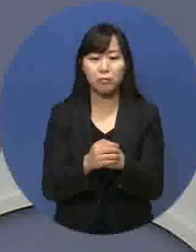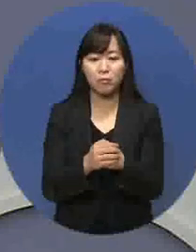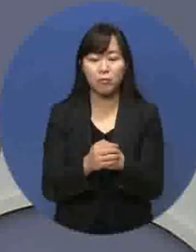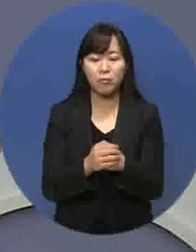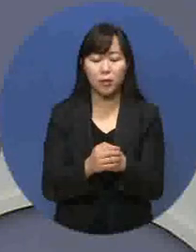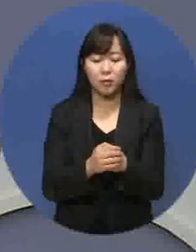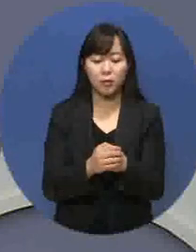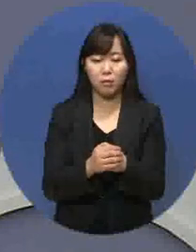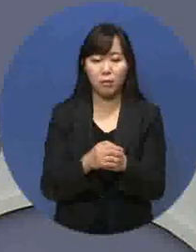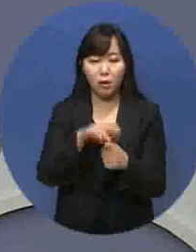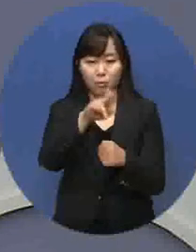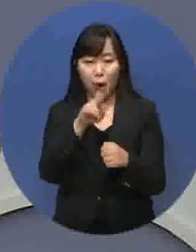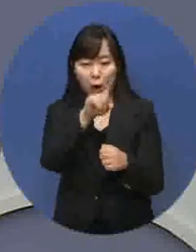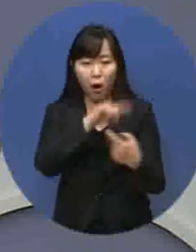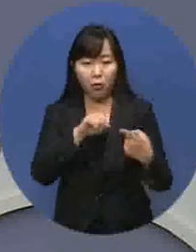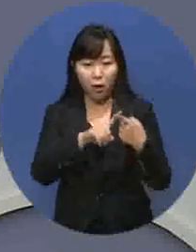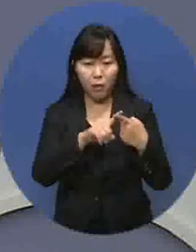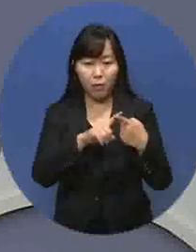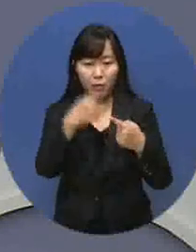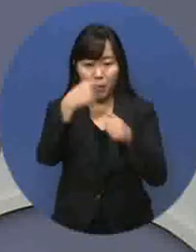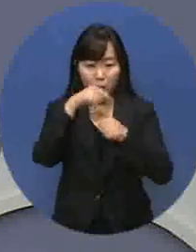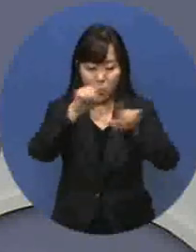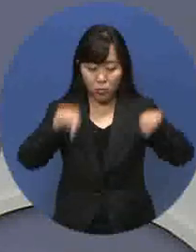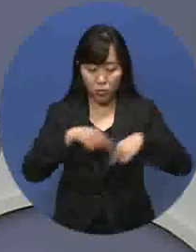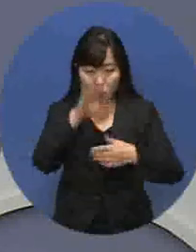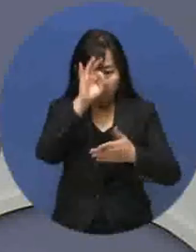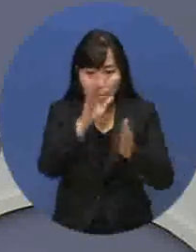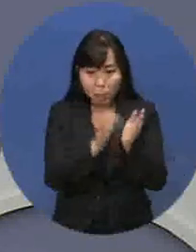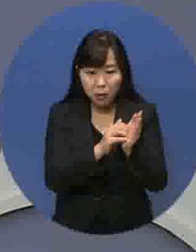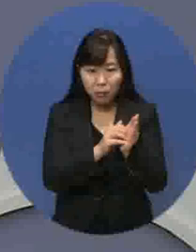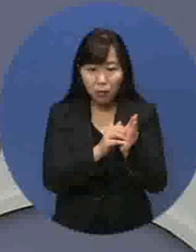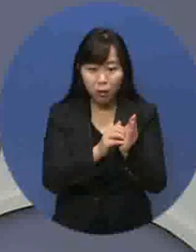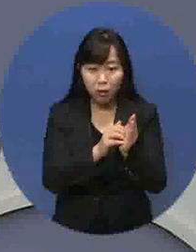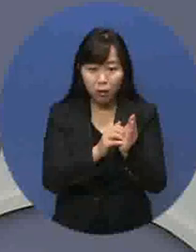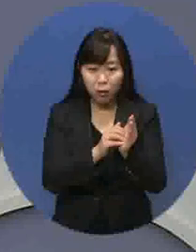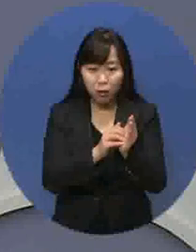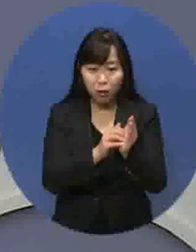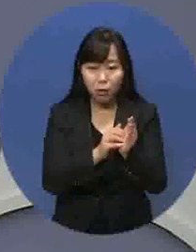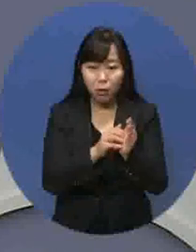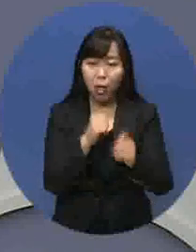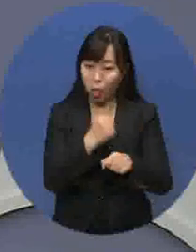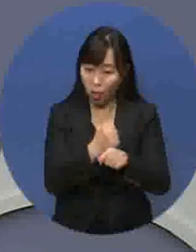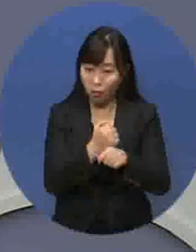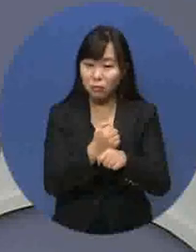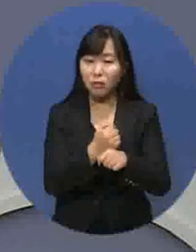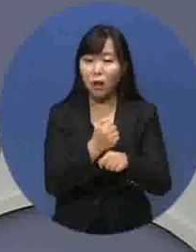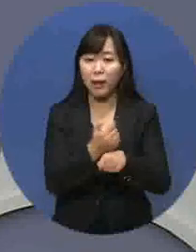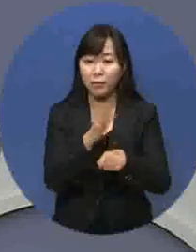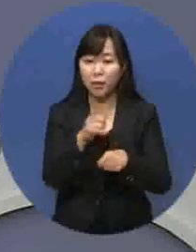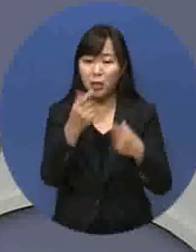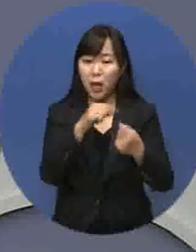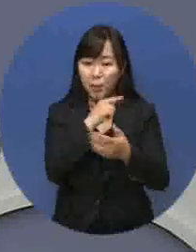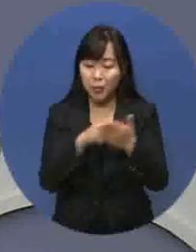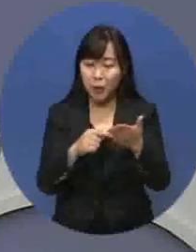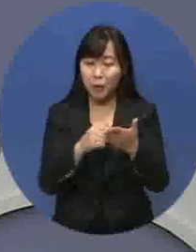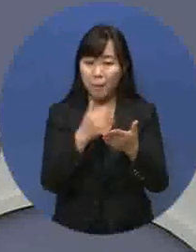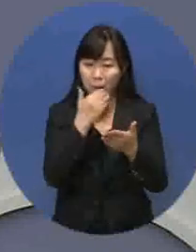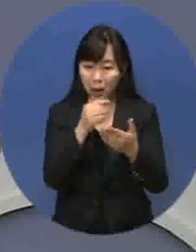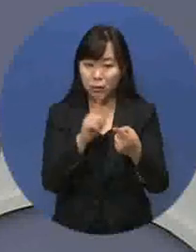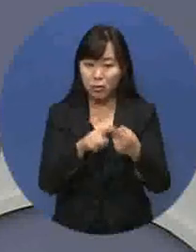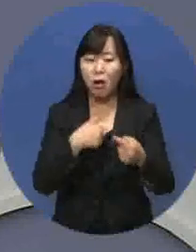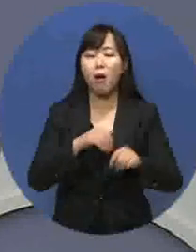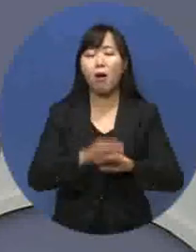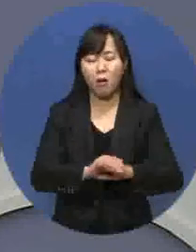이제 폭격 명령서를 받는데. 뭐 하시자면 하겠는데 이러이러한 피해가 발생할 수 있는 건 아셔야 될 것